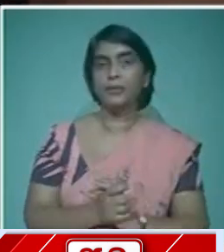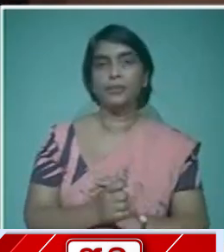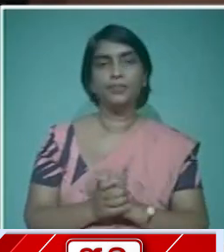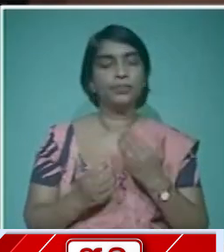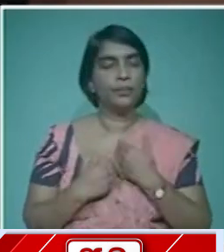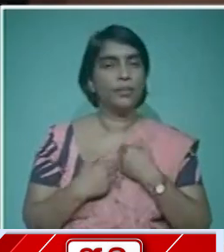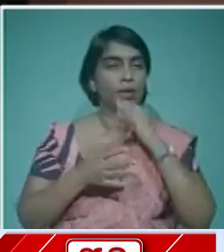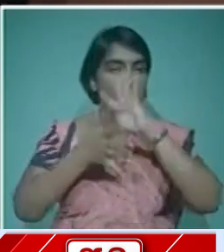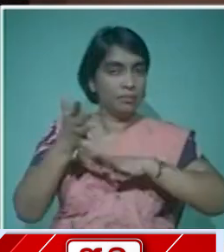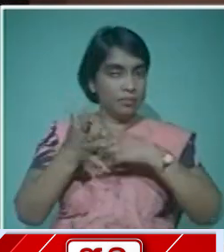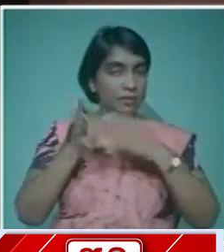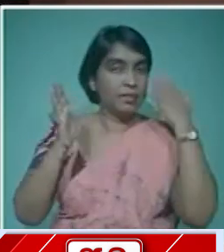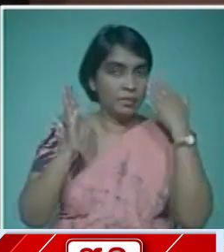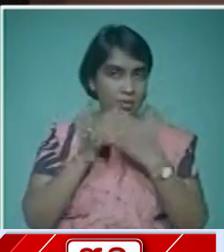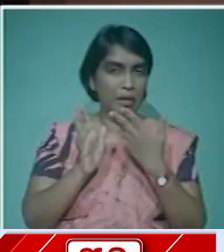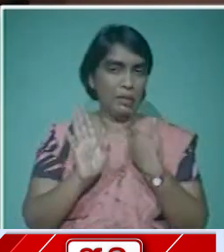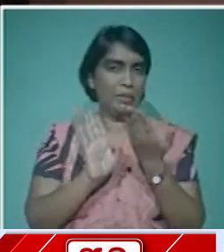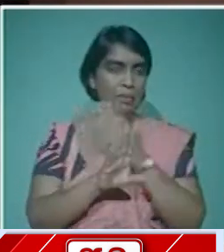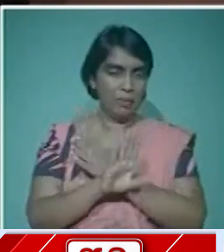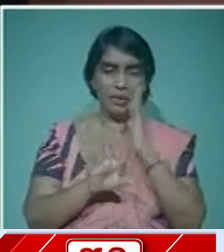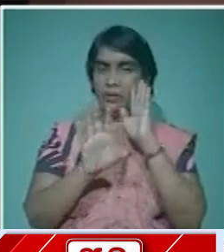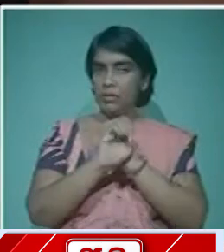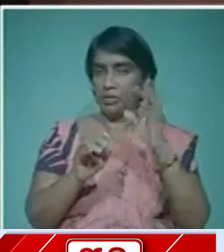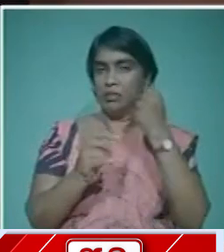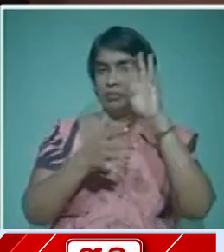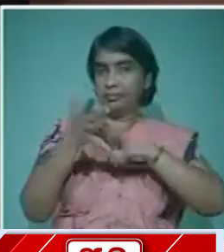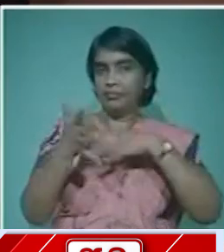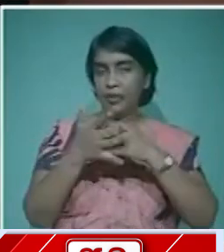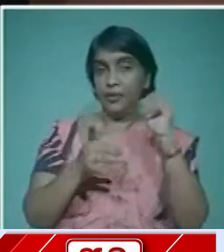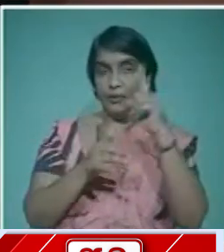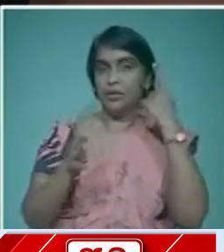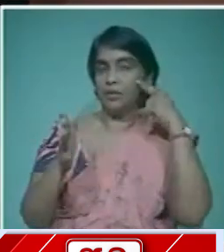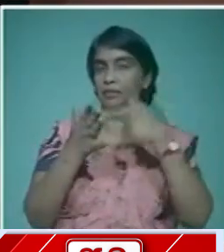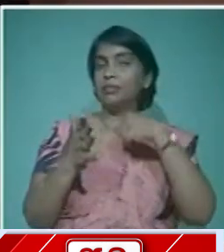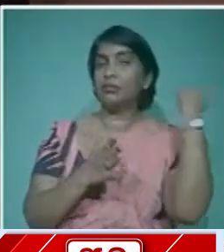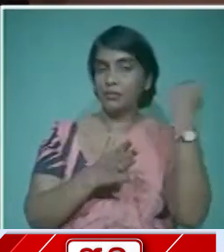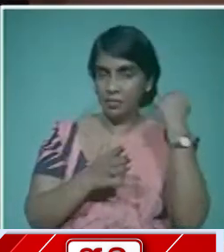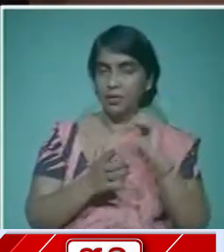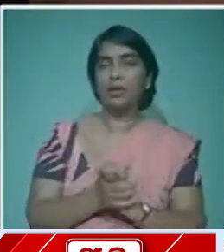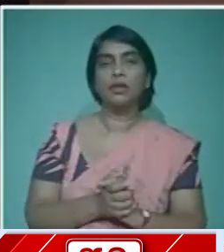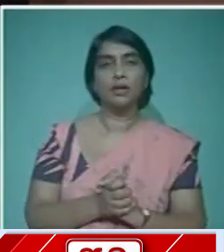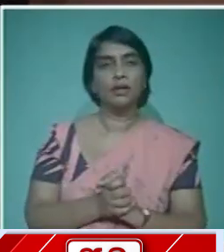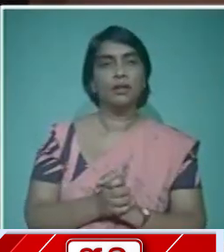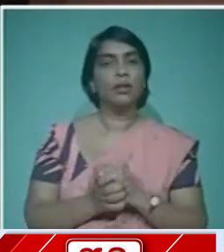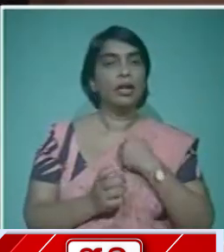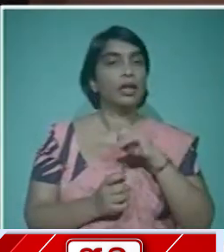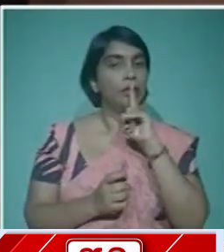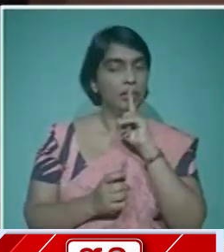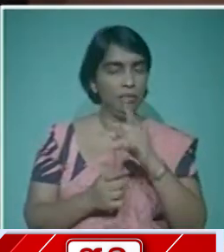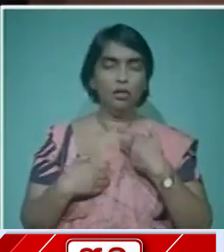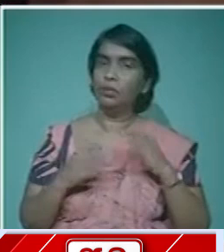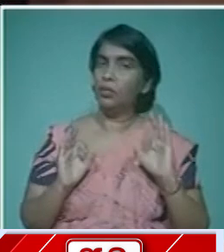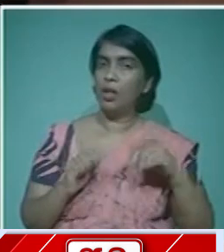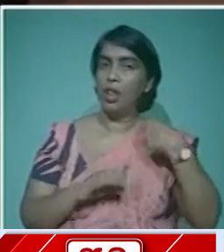අපේ විසර්ජන පනතෙන් මේක මීට කලින් එළි දැක්විය අයවැය පළවෙනිවන කියවීම කියන විසර්ජන පනතෙන් අපි කිව්වා අපි ලෑස්ති